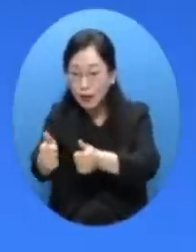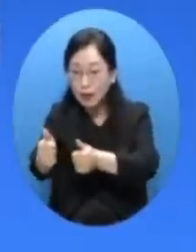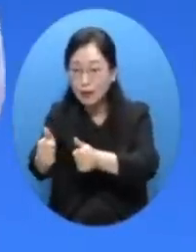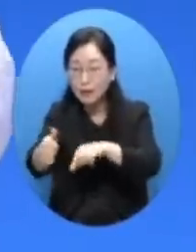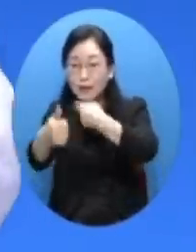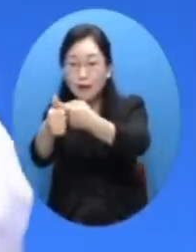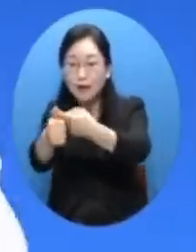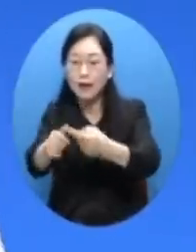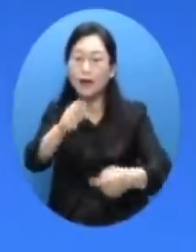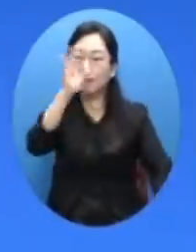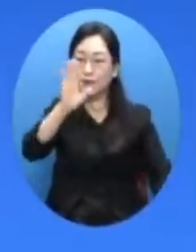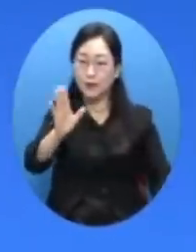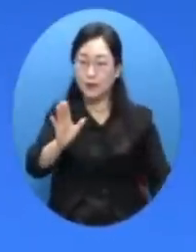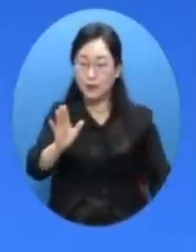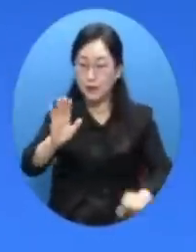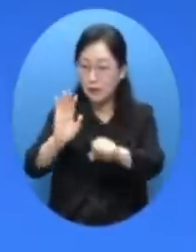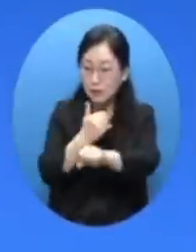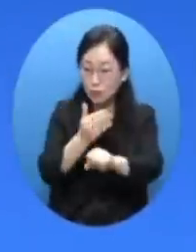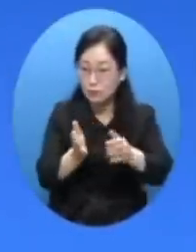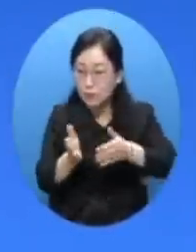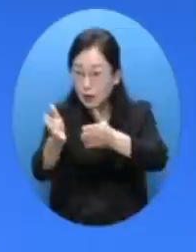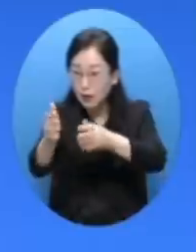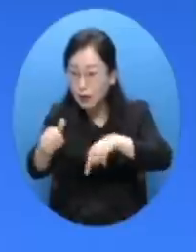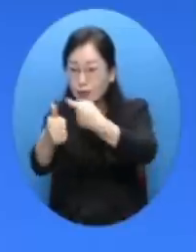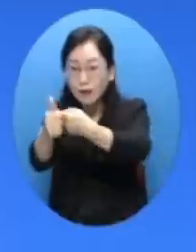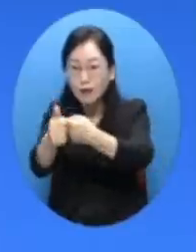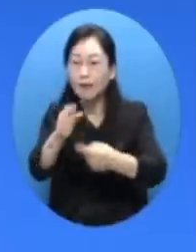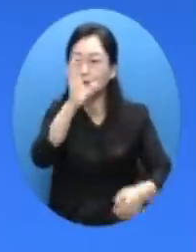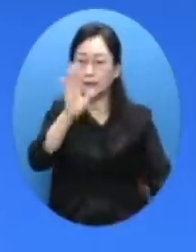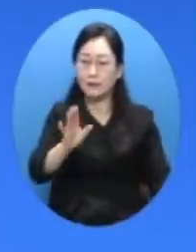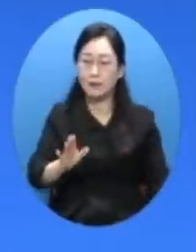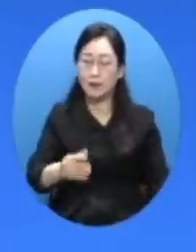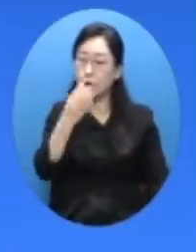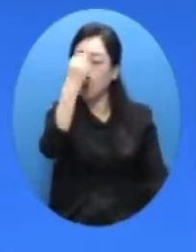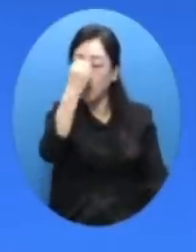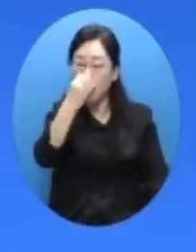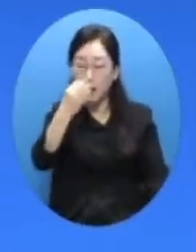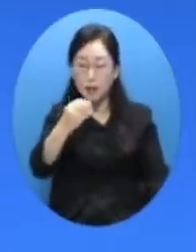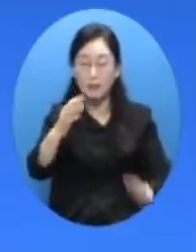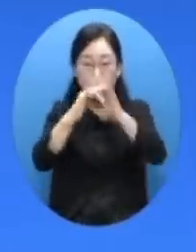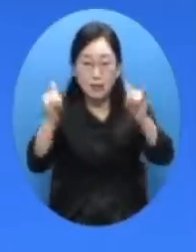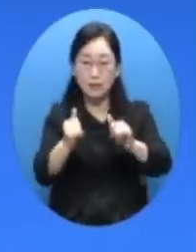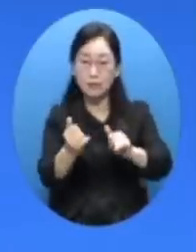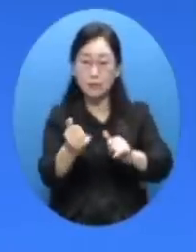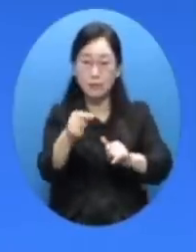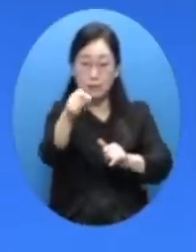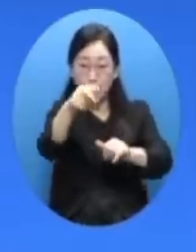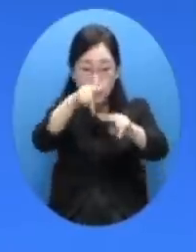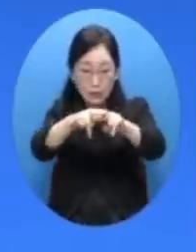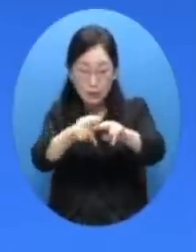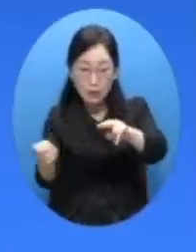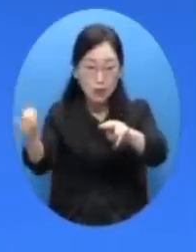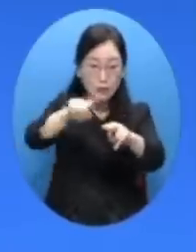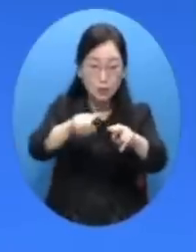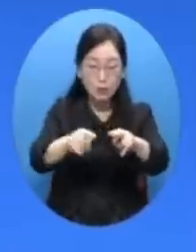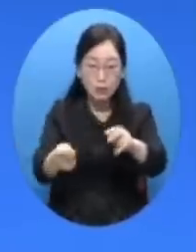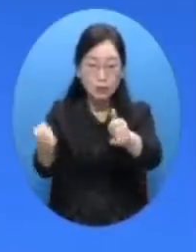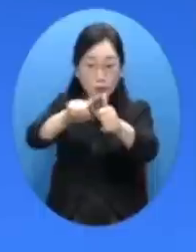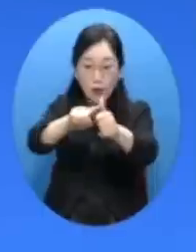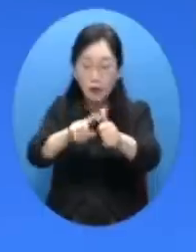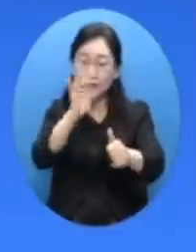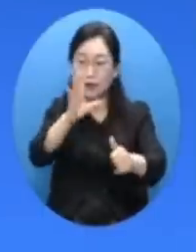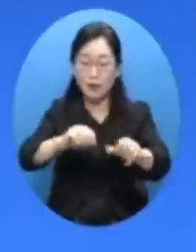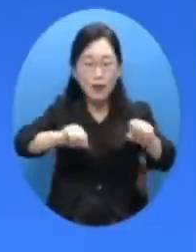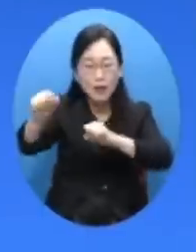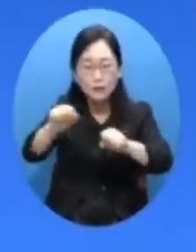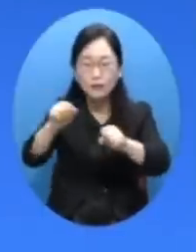가는 잘못된 방향을 우리가 따라가면 안 되는 것입니다. 오만한 자리에 앉으면 안 됩니다. 행동을 우리가 행동으로 옮길 때